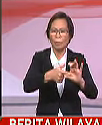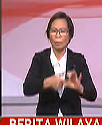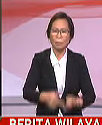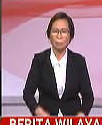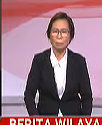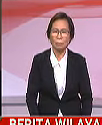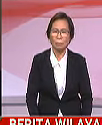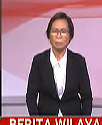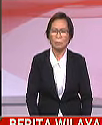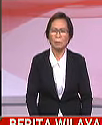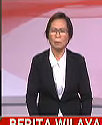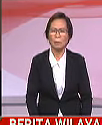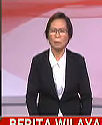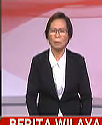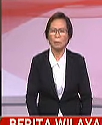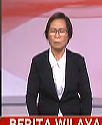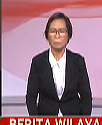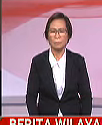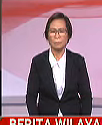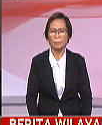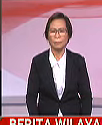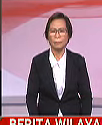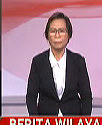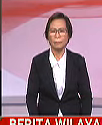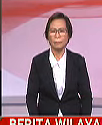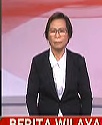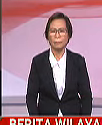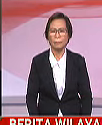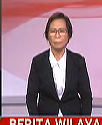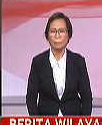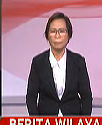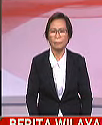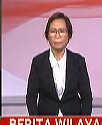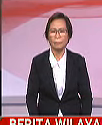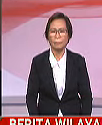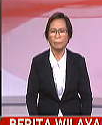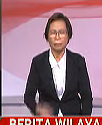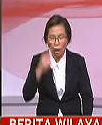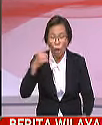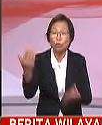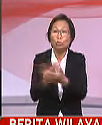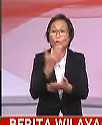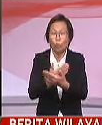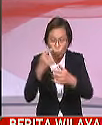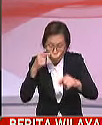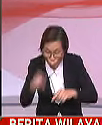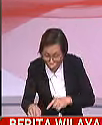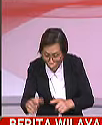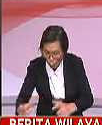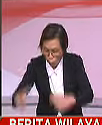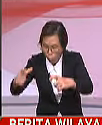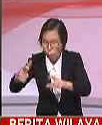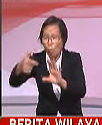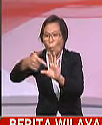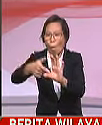Laconia and Baram Delta could be another new discoveries, two new discoveries.